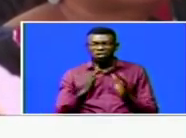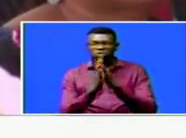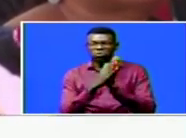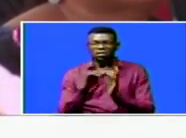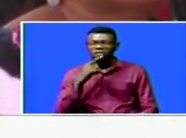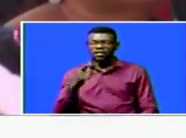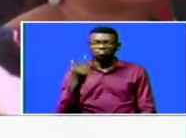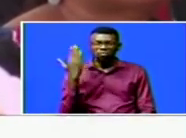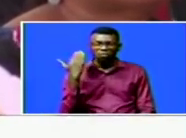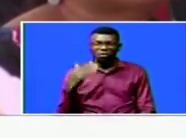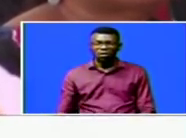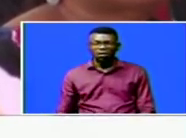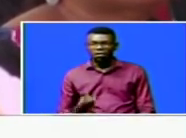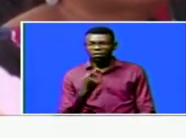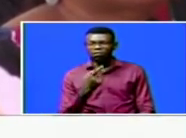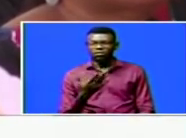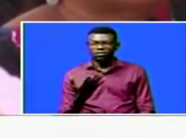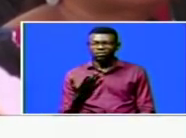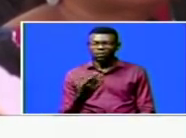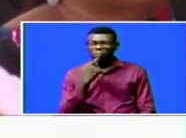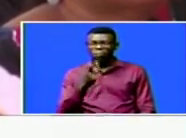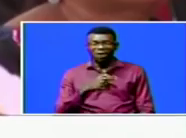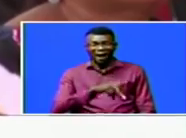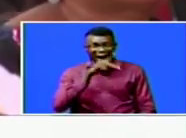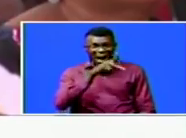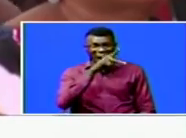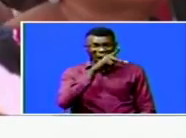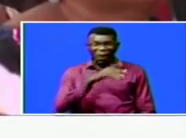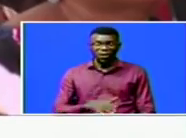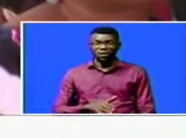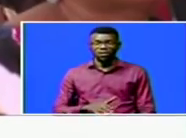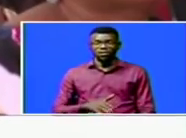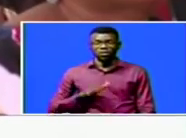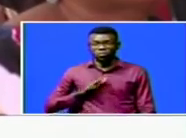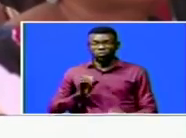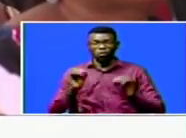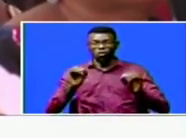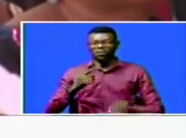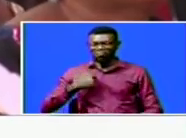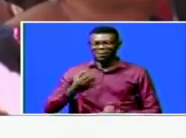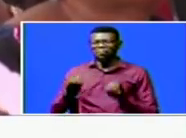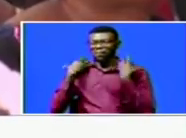akuwa na pigia wakina mama kelele. Sisi ndio tunajua kelele ya mzee Moi ni nini.